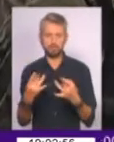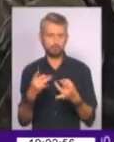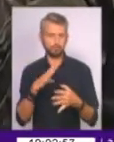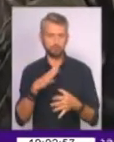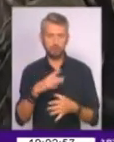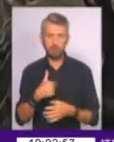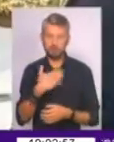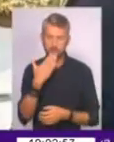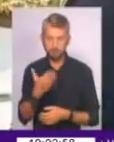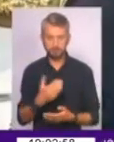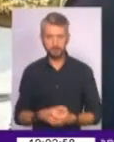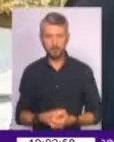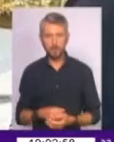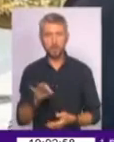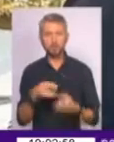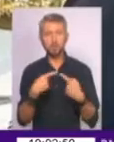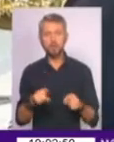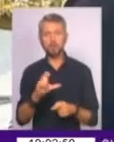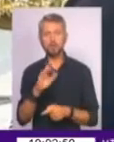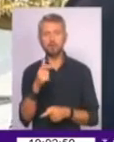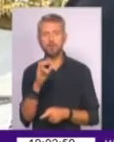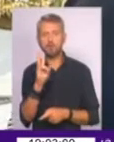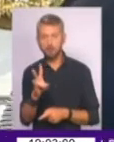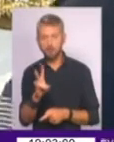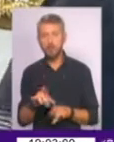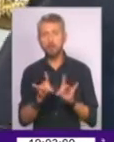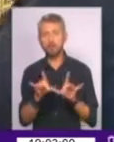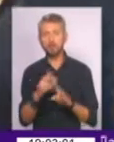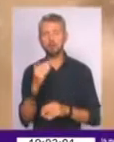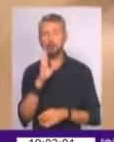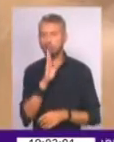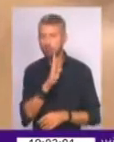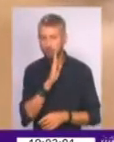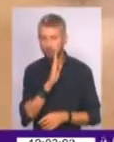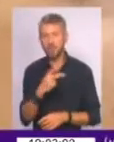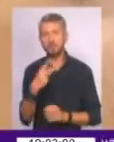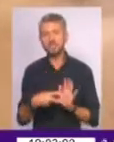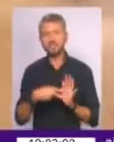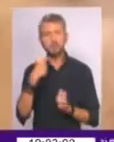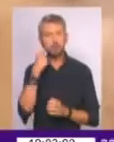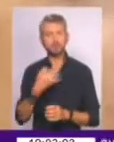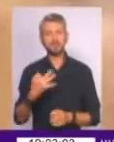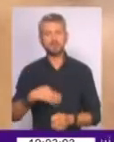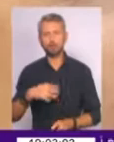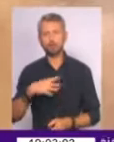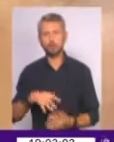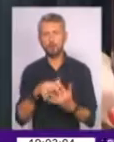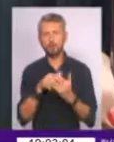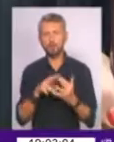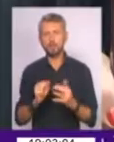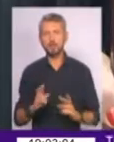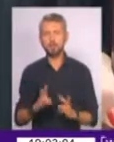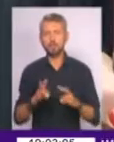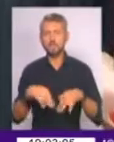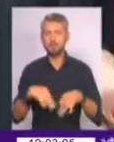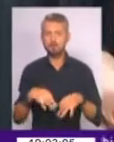За це йому і дякую. Про іншого Євгена-гранатометника розказує його мама. 27-річному сину довелося воювати на пожежній